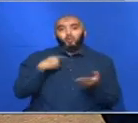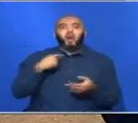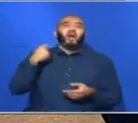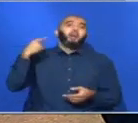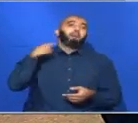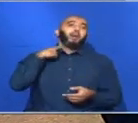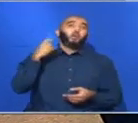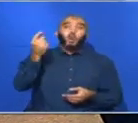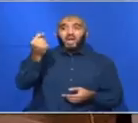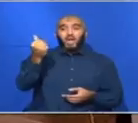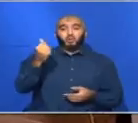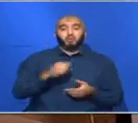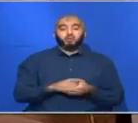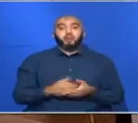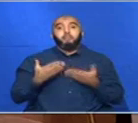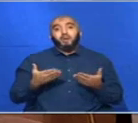خيروك